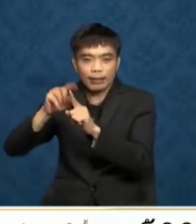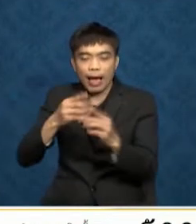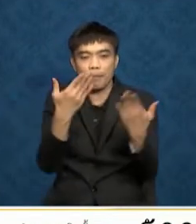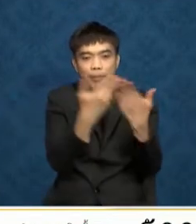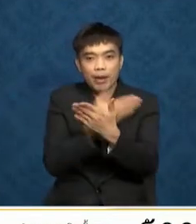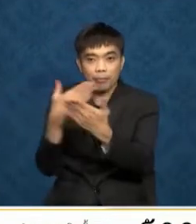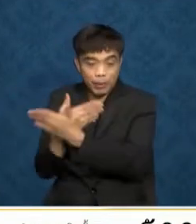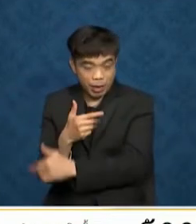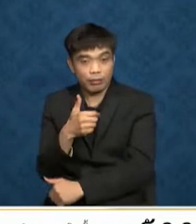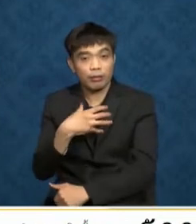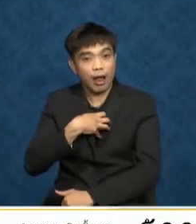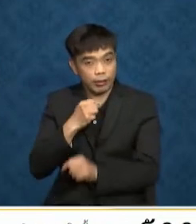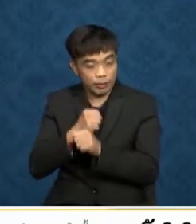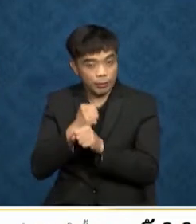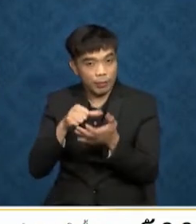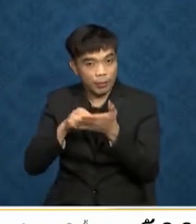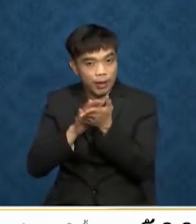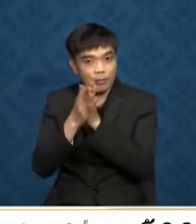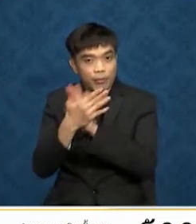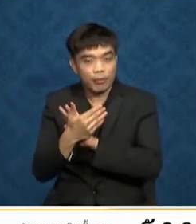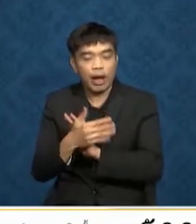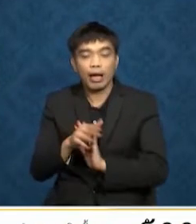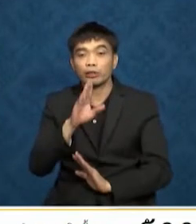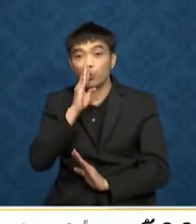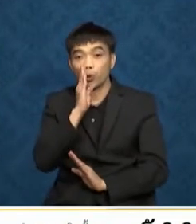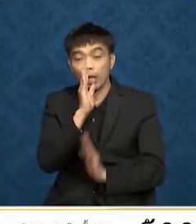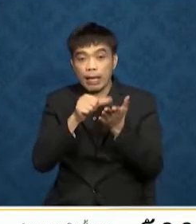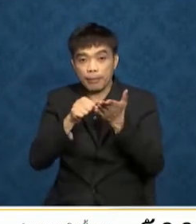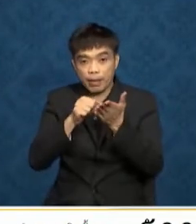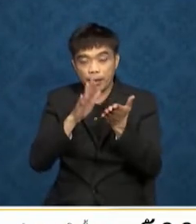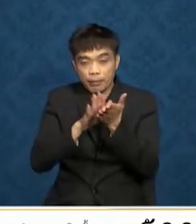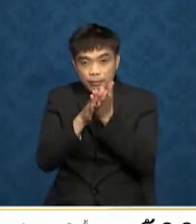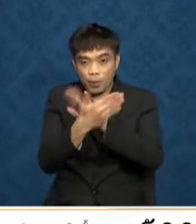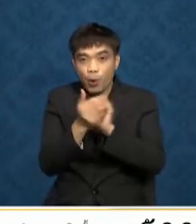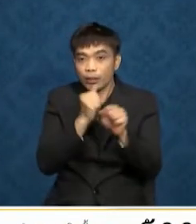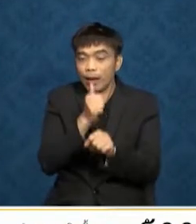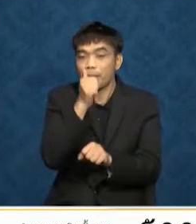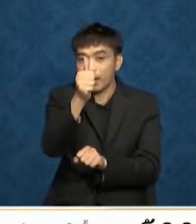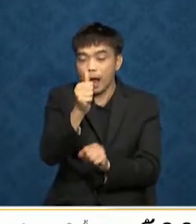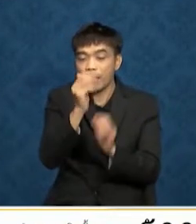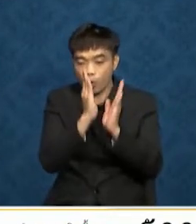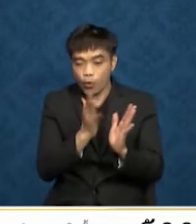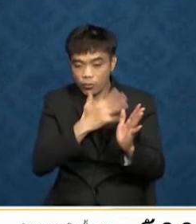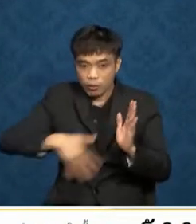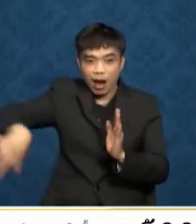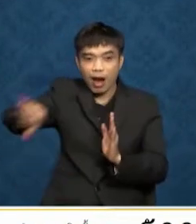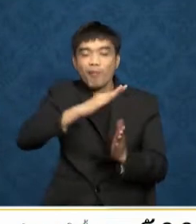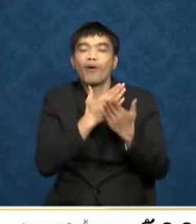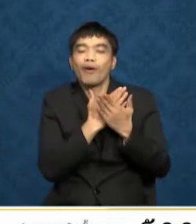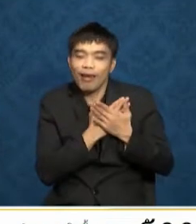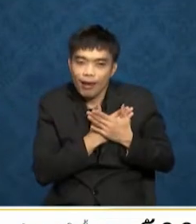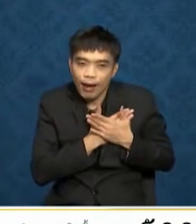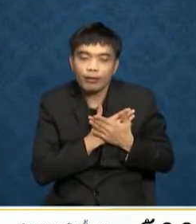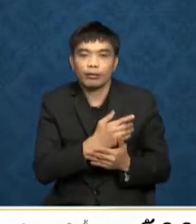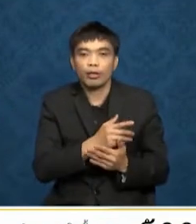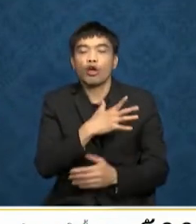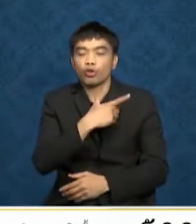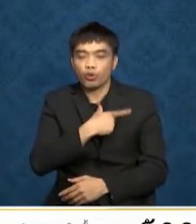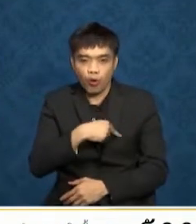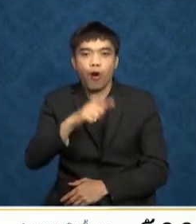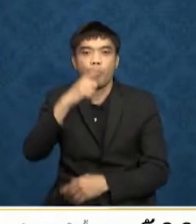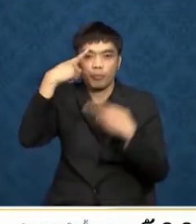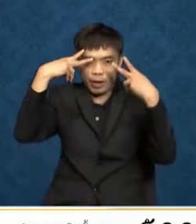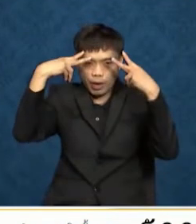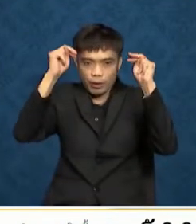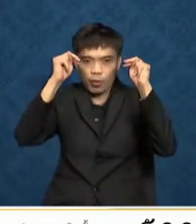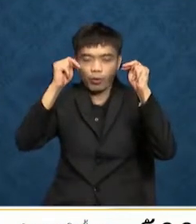ถิ่นคนไทยทั้งประเทศจะรักนายกมนตรีครับผมฝากให้ท่านประธานไปถึงนายกมนตรีด้วยครับท่านยัง